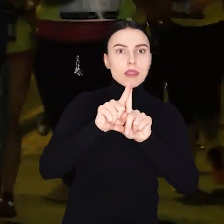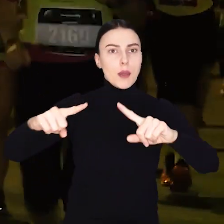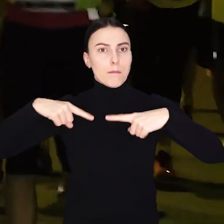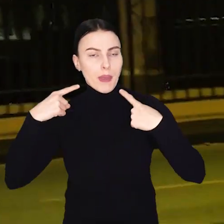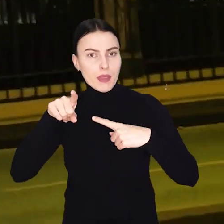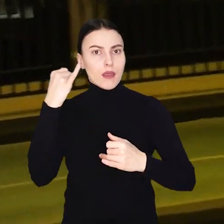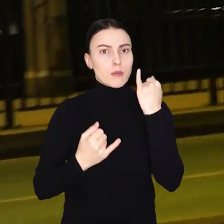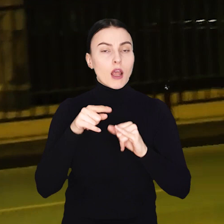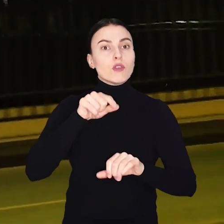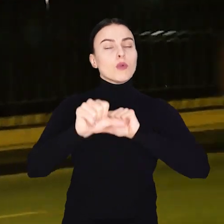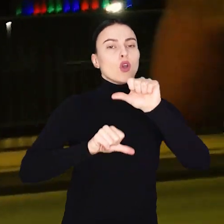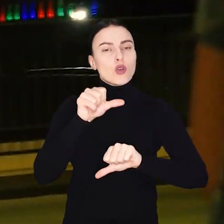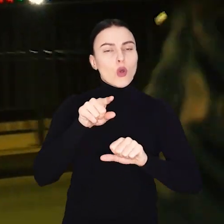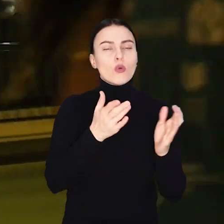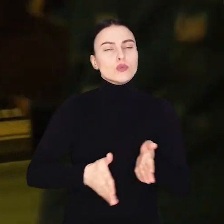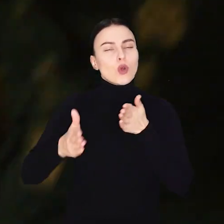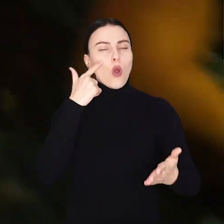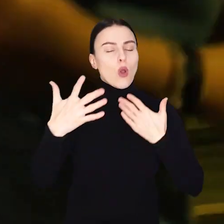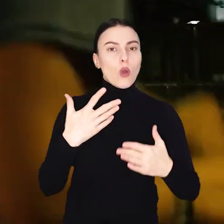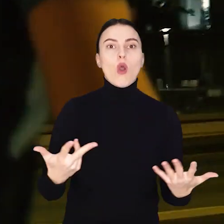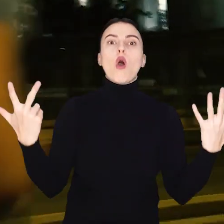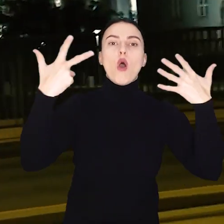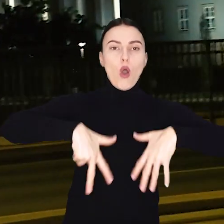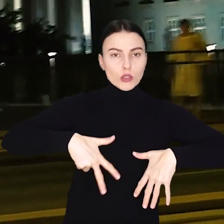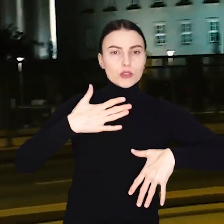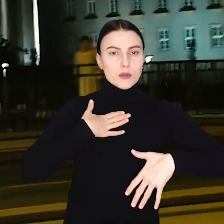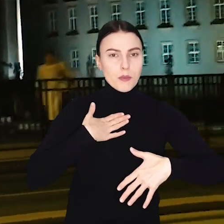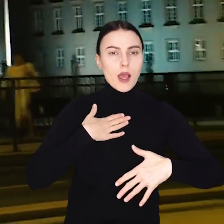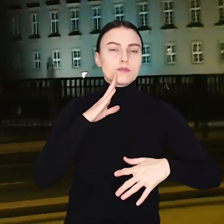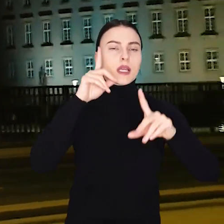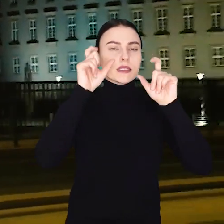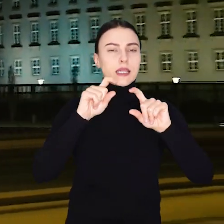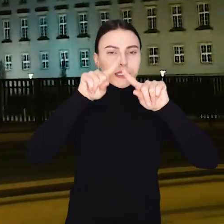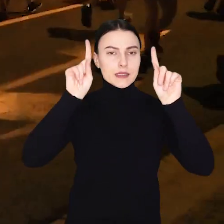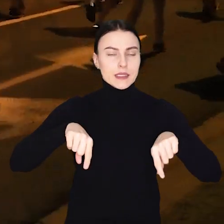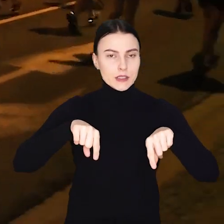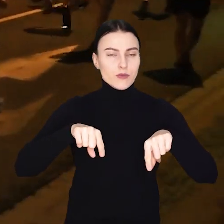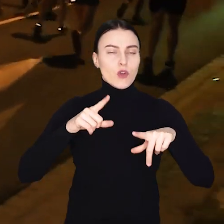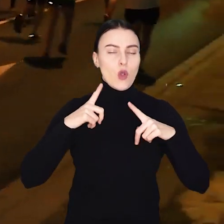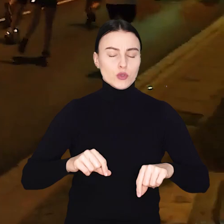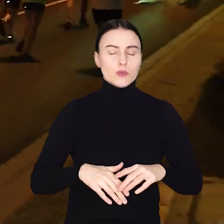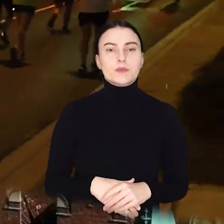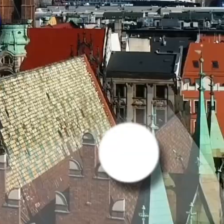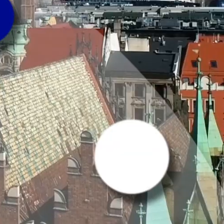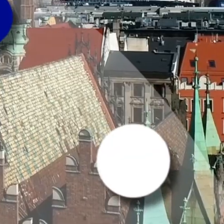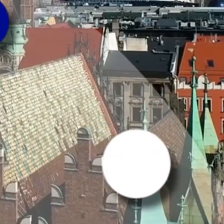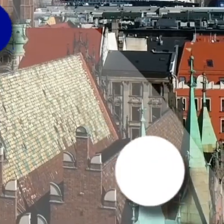i meta imprezy. W tym roku przygotowano około 8 tysięcy pakietów startowych.